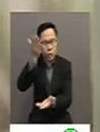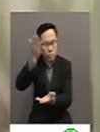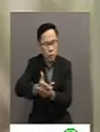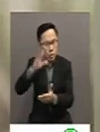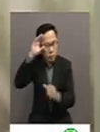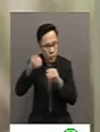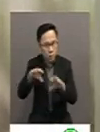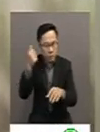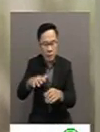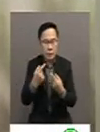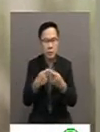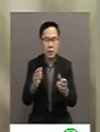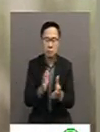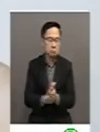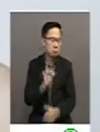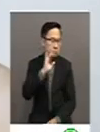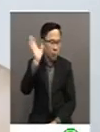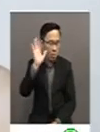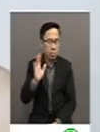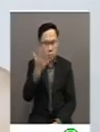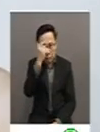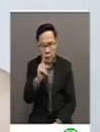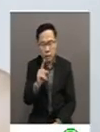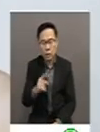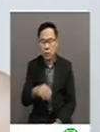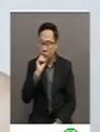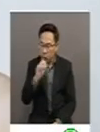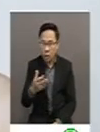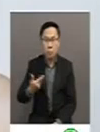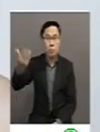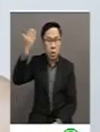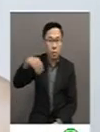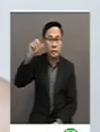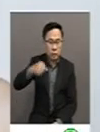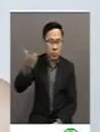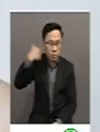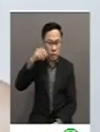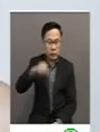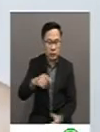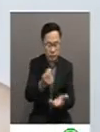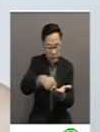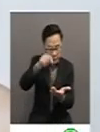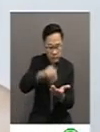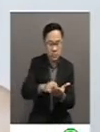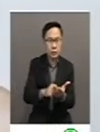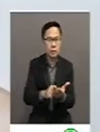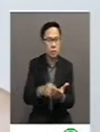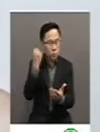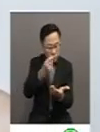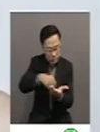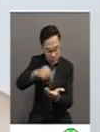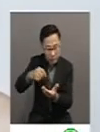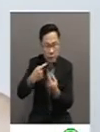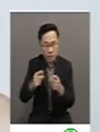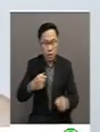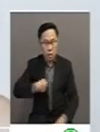ครับแต่ก็ไม่ทำตามที่เธอขอไปยอมรับนะครับว่าก่อนเข้าคลาสเนี่ยทุกคนคือต้องมีการเซ็นเอกสารทุกคนนะครับแต่ก็คือเ